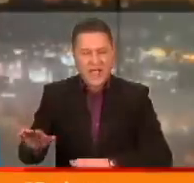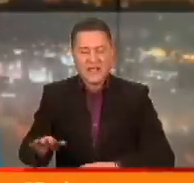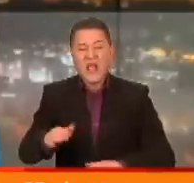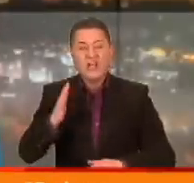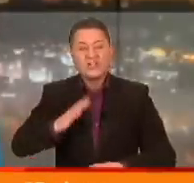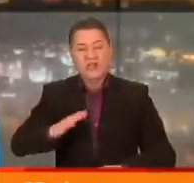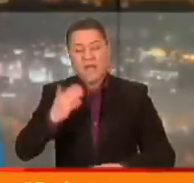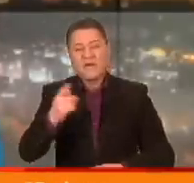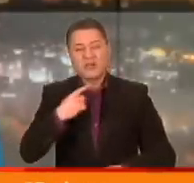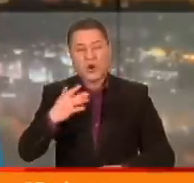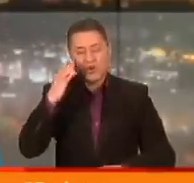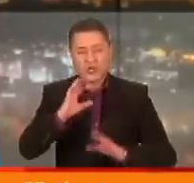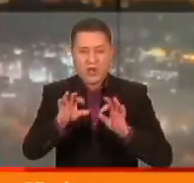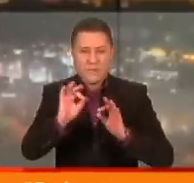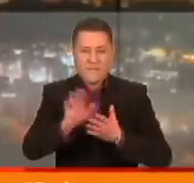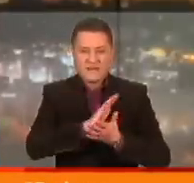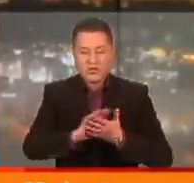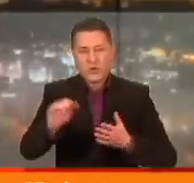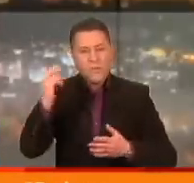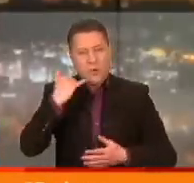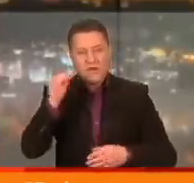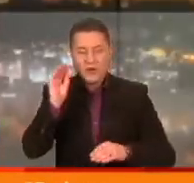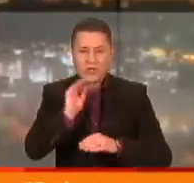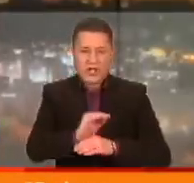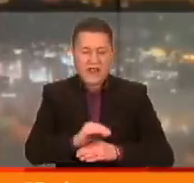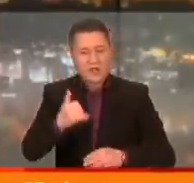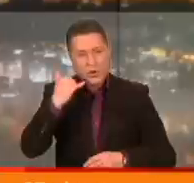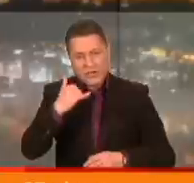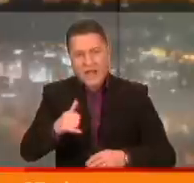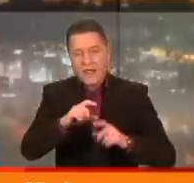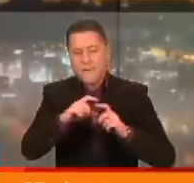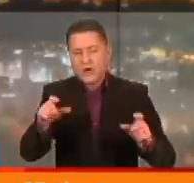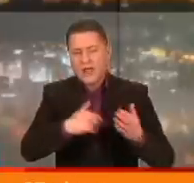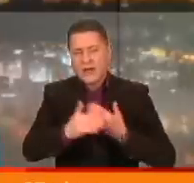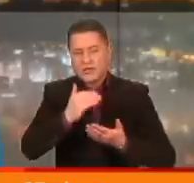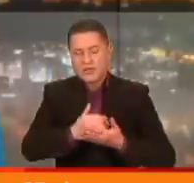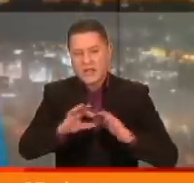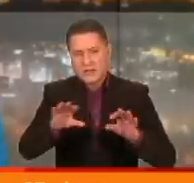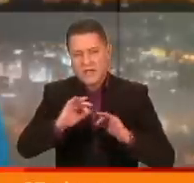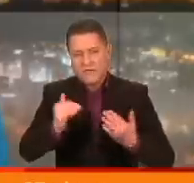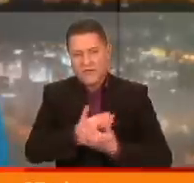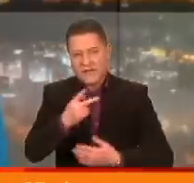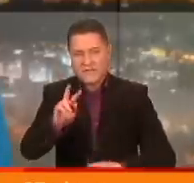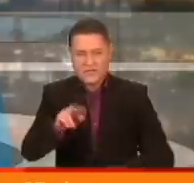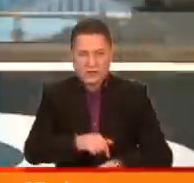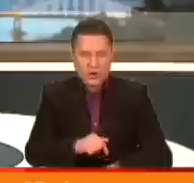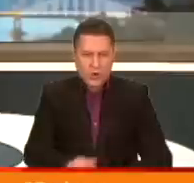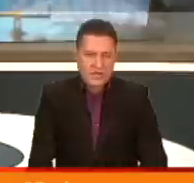ваших голосів і коментарів у безкоштовному мобільному додатку «Телепортал. Результат у вікнах о 22-й годині».